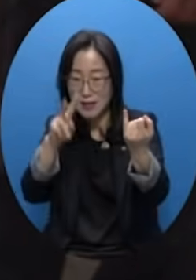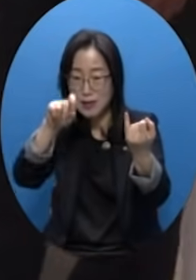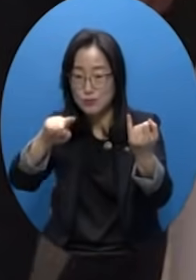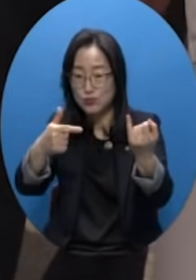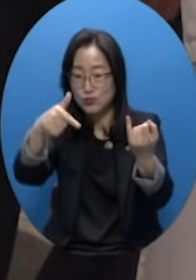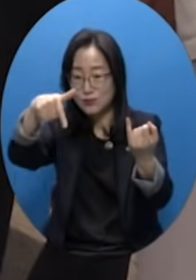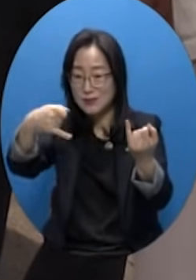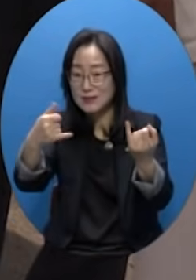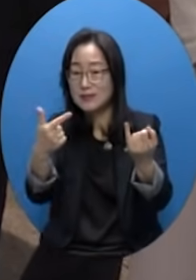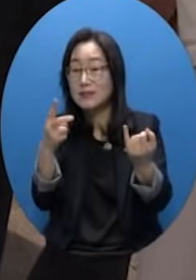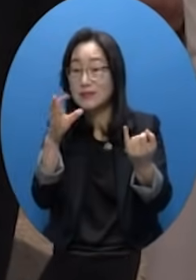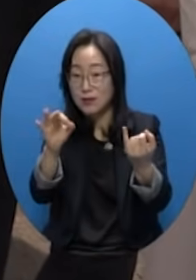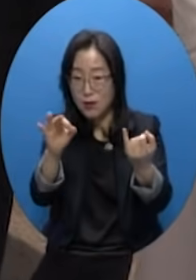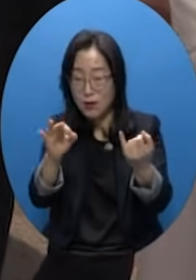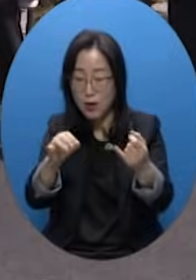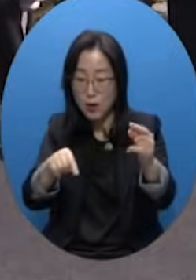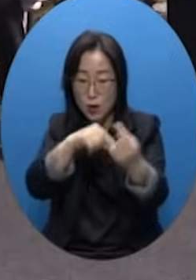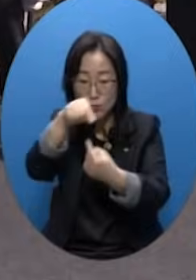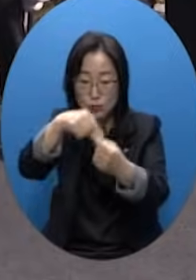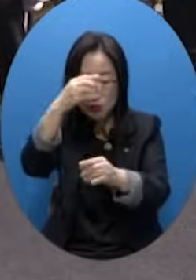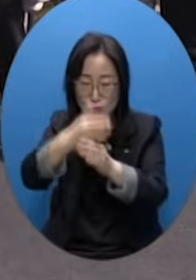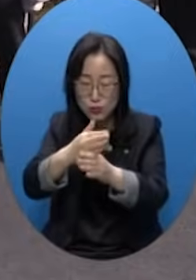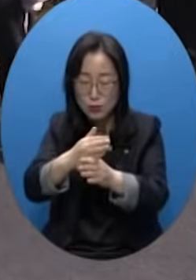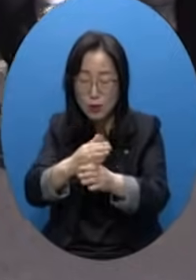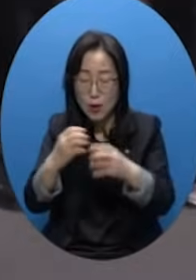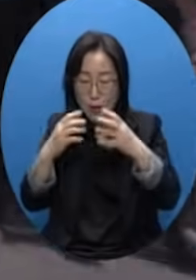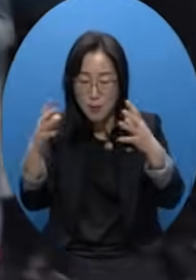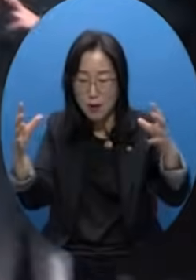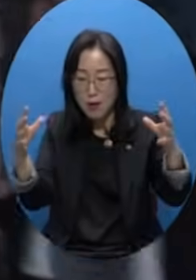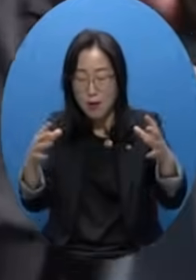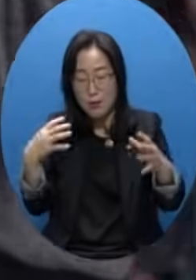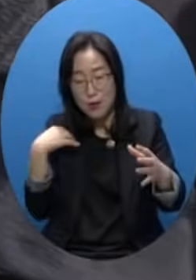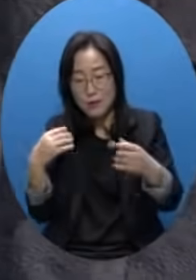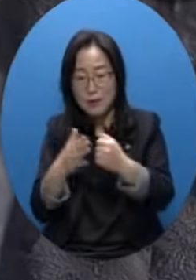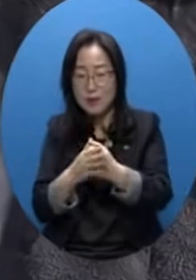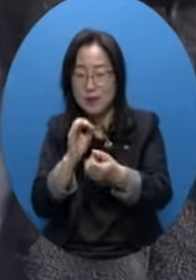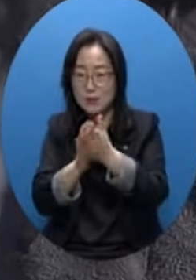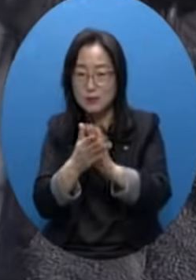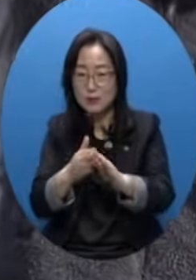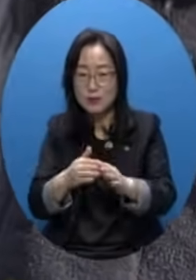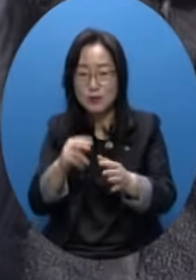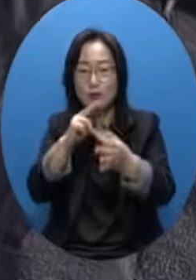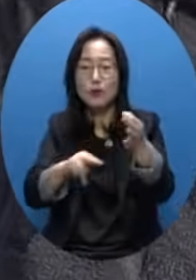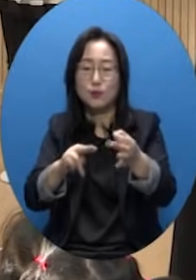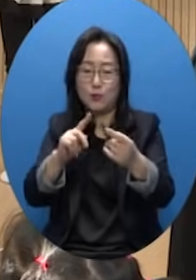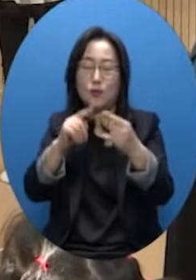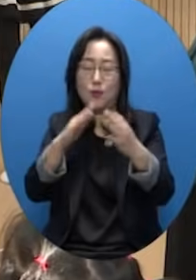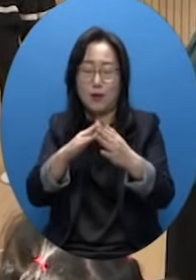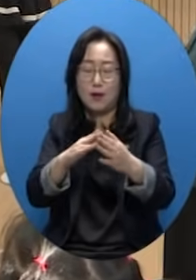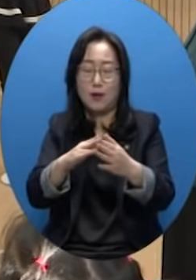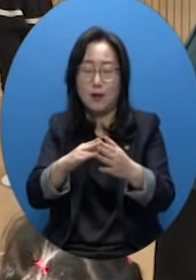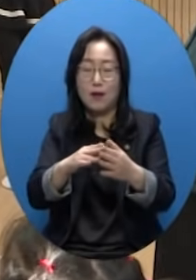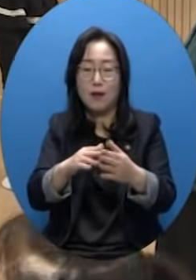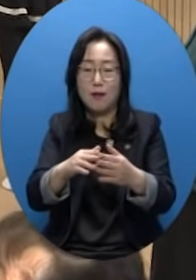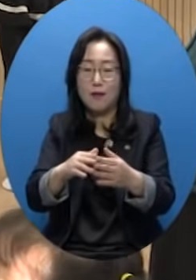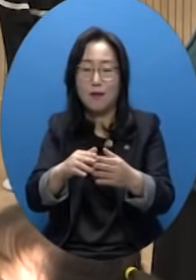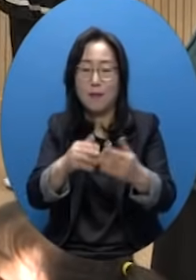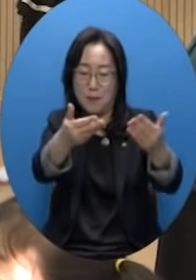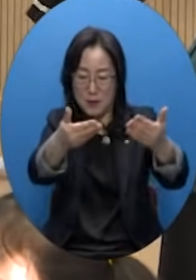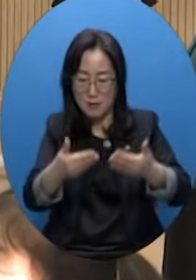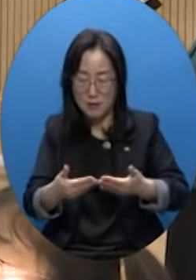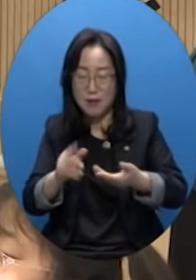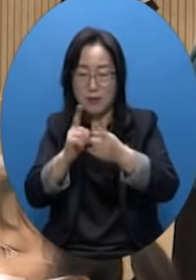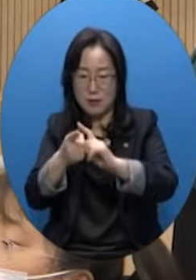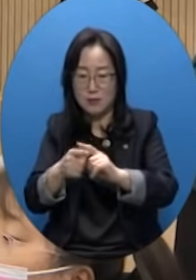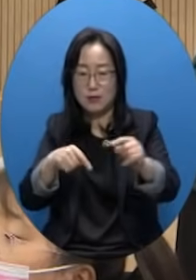커지면서 n 좋구 프레다 인게 1 그루퍼 빕니다 2000 3 집을 갔는데 정말